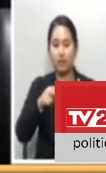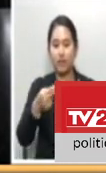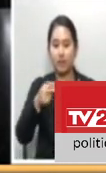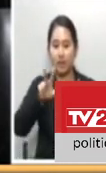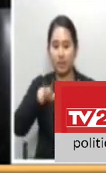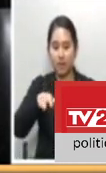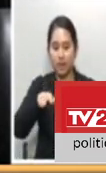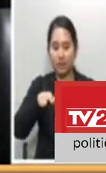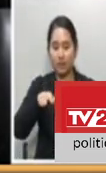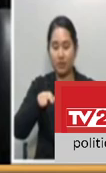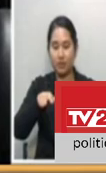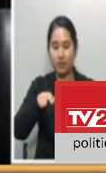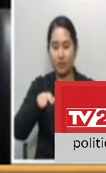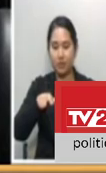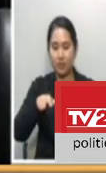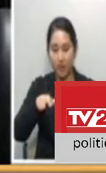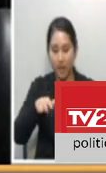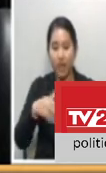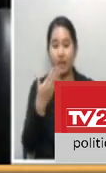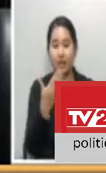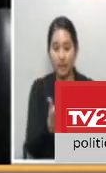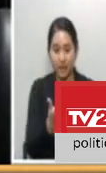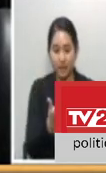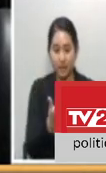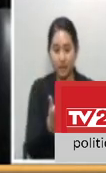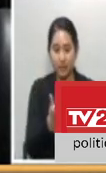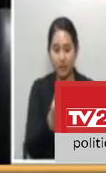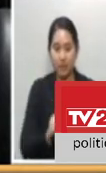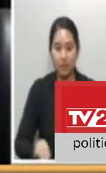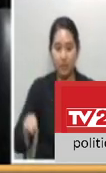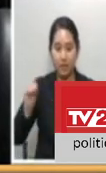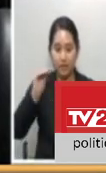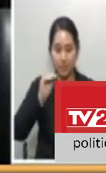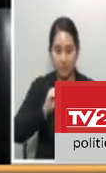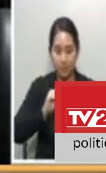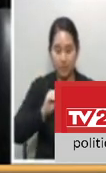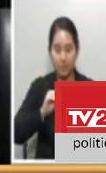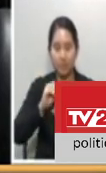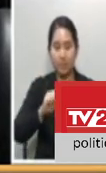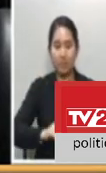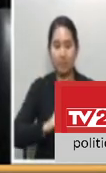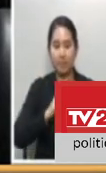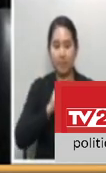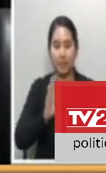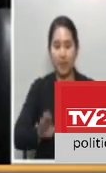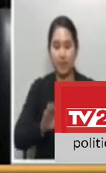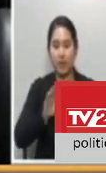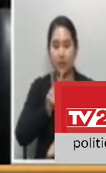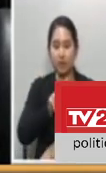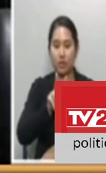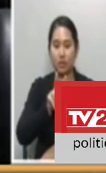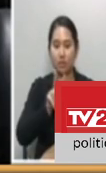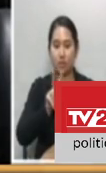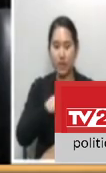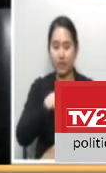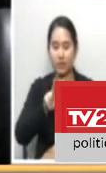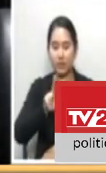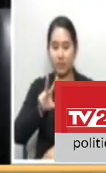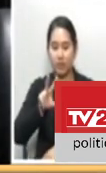113,000 สูงกว่างบประมาณรายจ่ายปี62ถึง 2,300 ล้านบาท